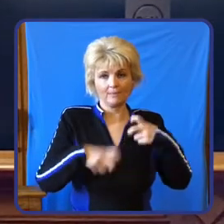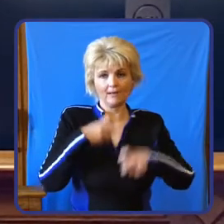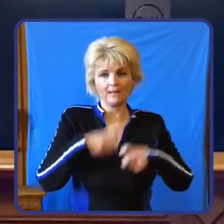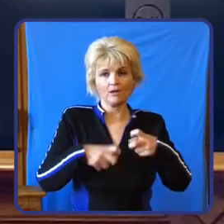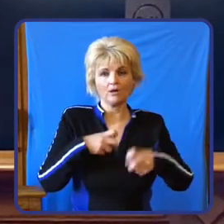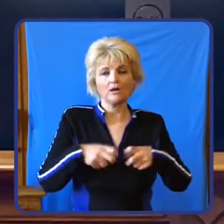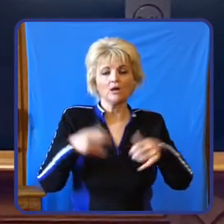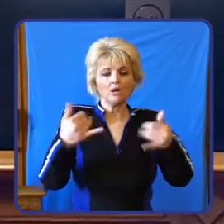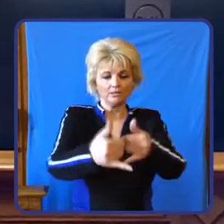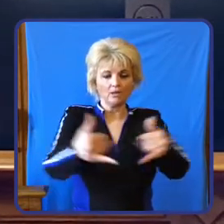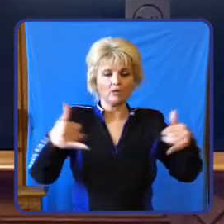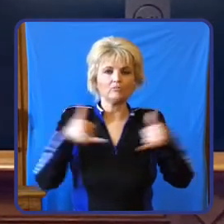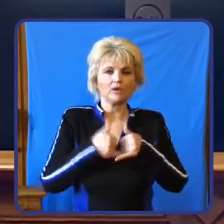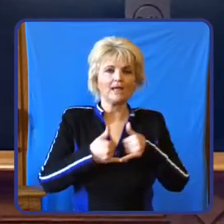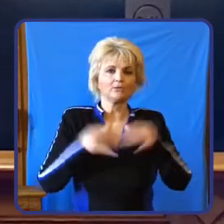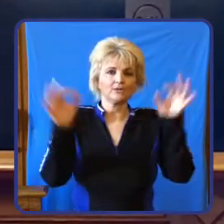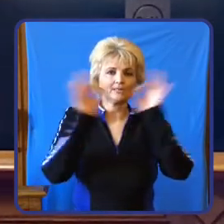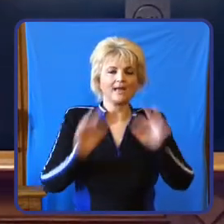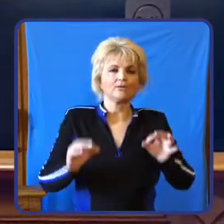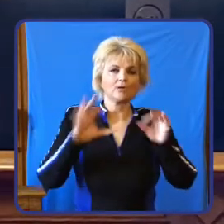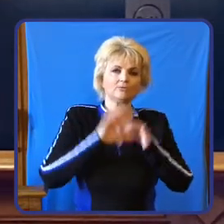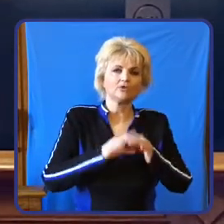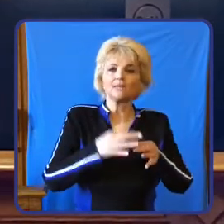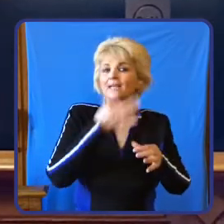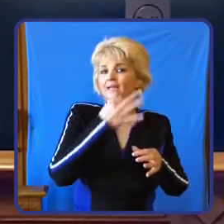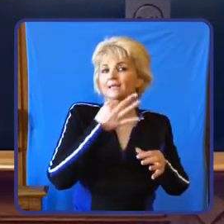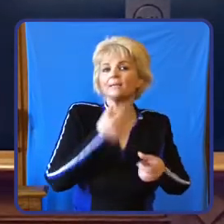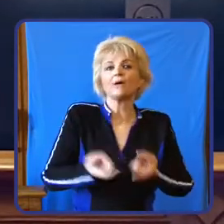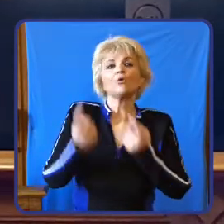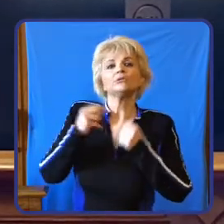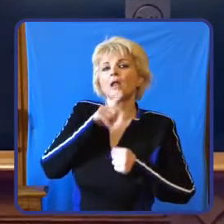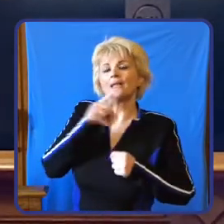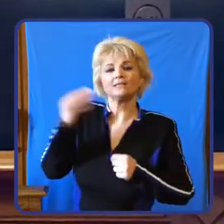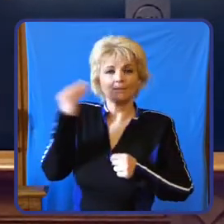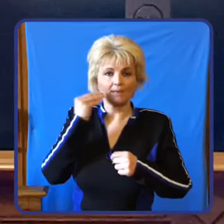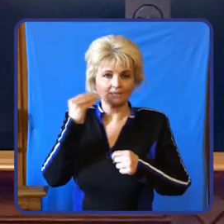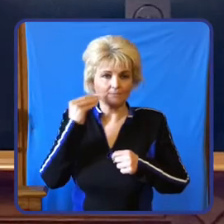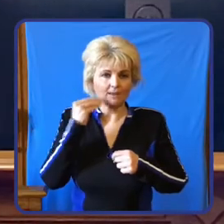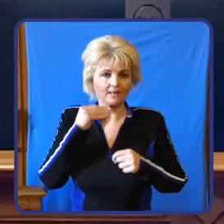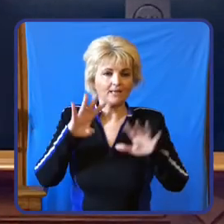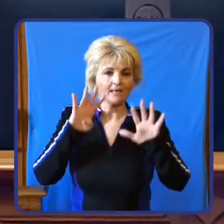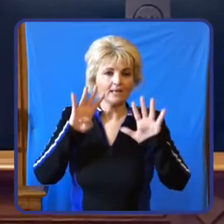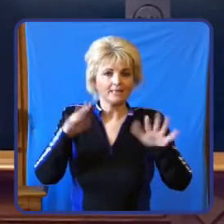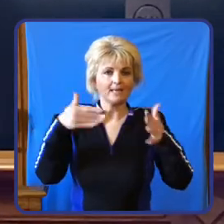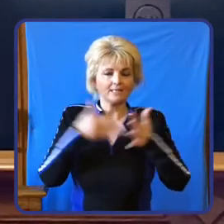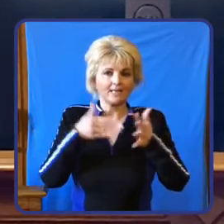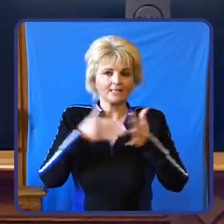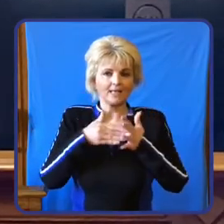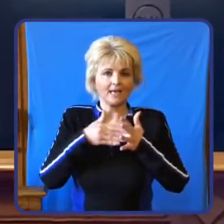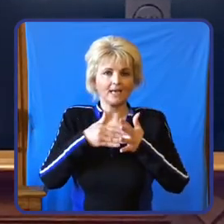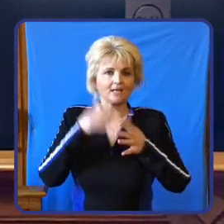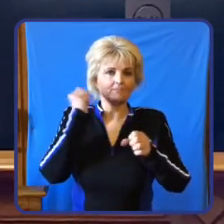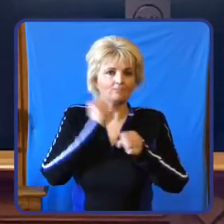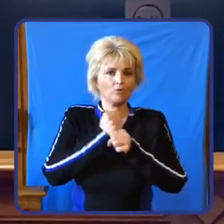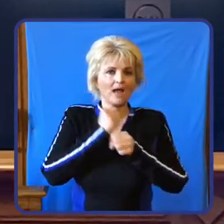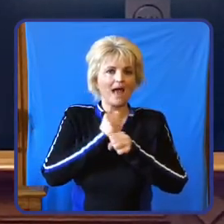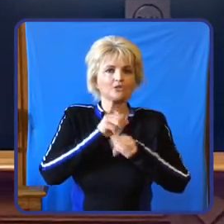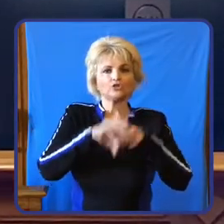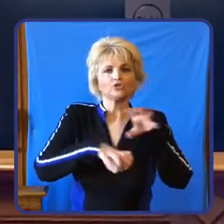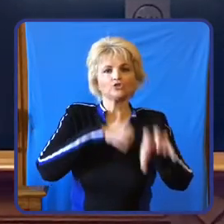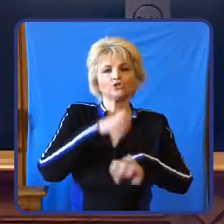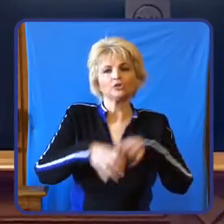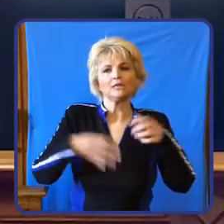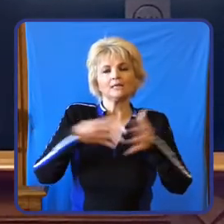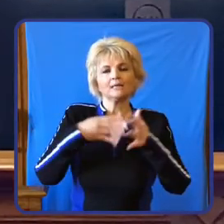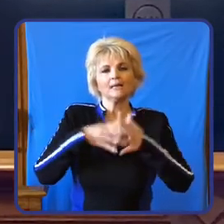az akkumulátorgyárok kapcsán ugyan tegye már fel azt a kérdést, hogy honnan lesz Debrecenben 9000 munkás. Honnan lesz